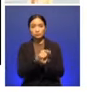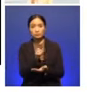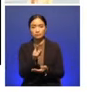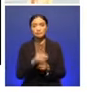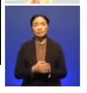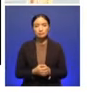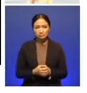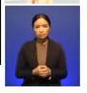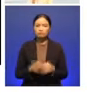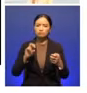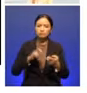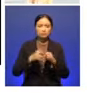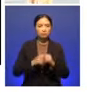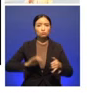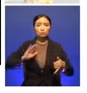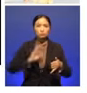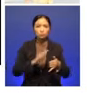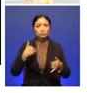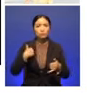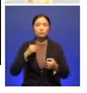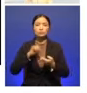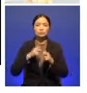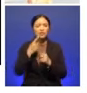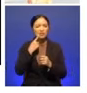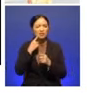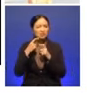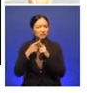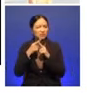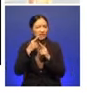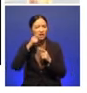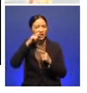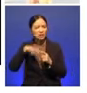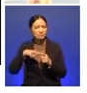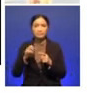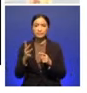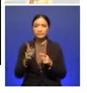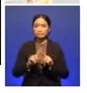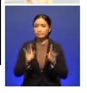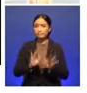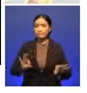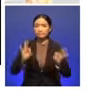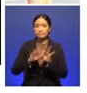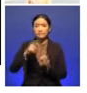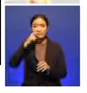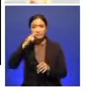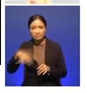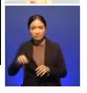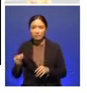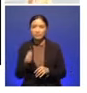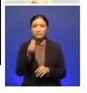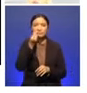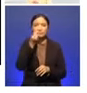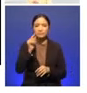ขังเนี่ยปัญหาของเขาเนี่ยมันมีเรื่องของการปวดฟันแล้วไม่ได้ถอนแต่ที่สำคัญอีกอย่างนึงก็คือถอนแล้วไม่ได้ใส่ฟัน